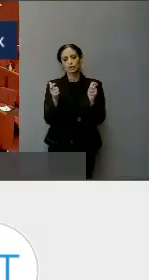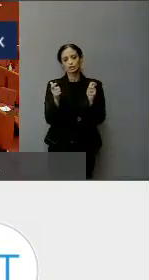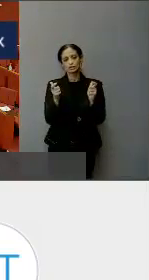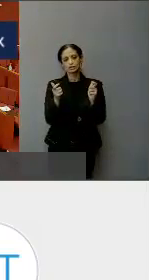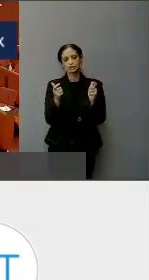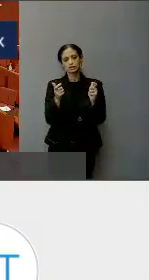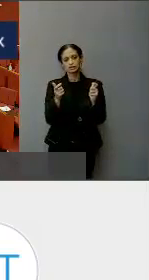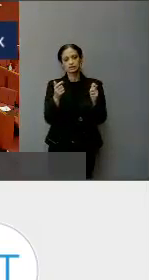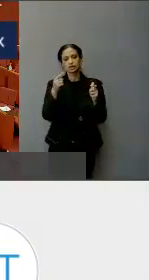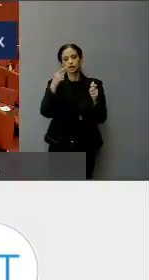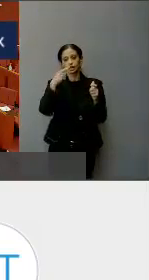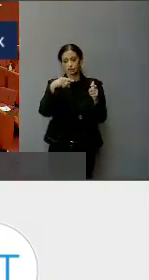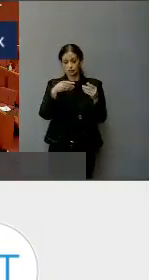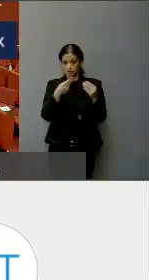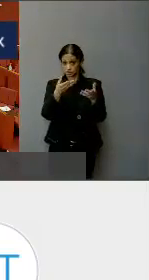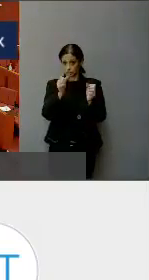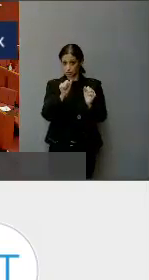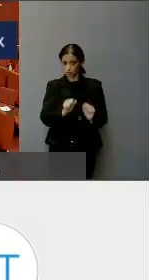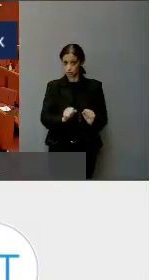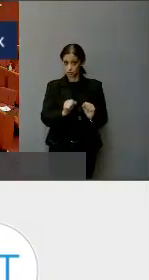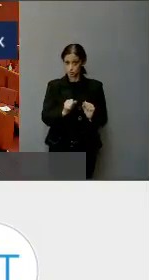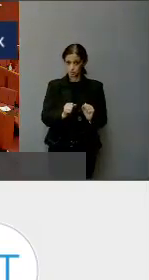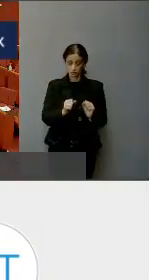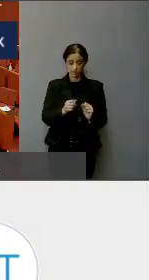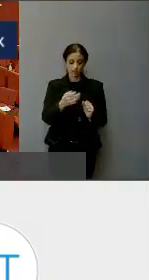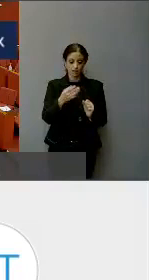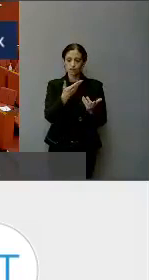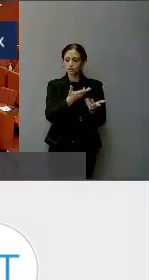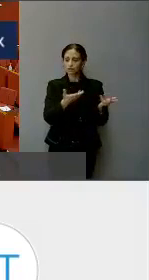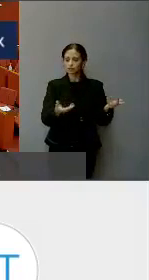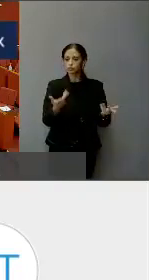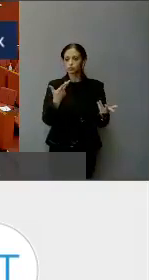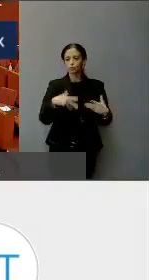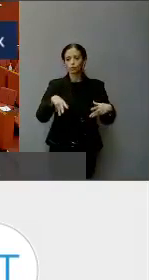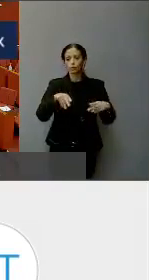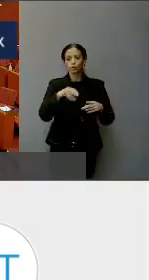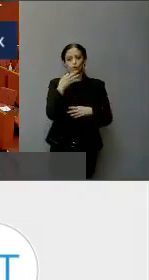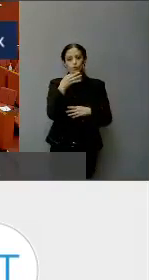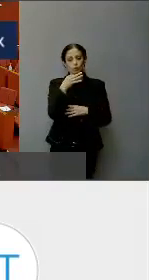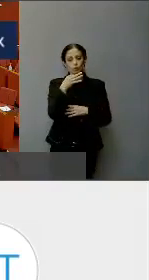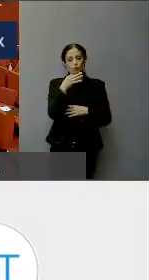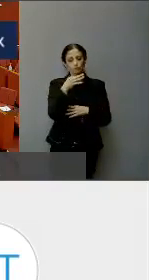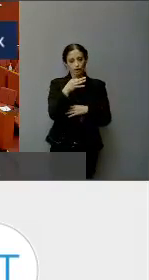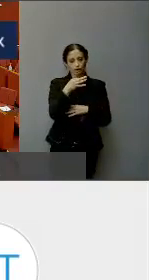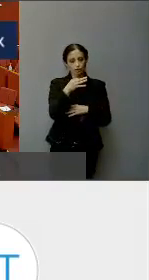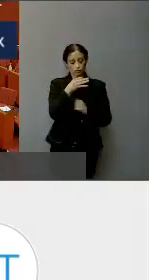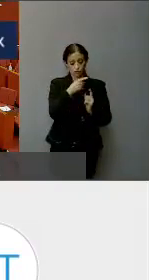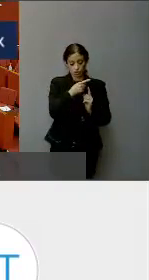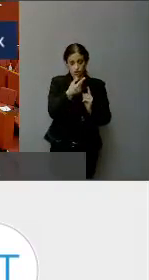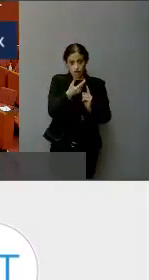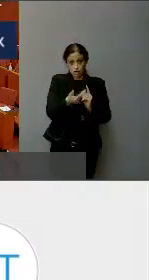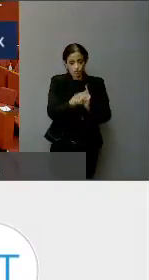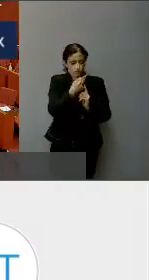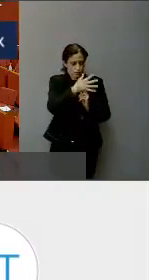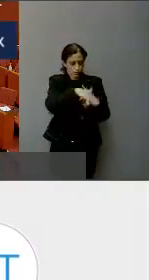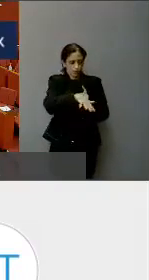tira la riqualificazione di un territorio e ad oggi è abbandonato